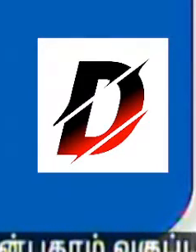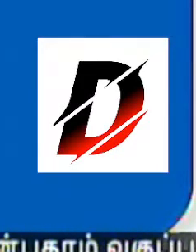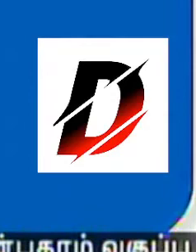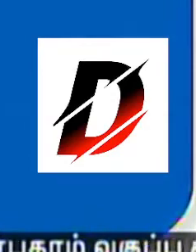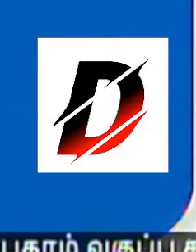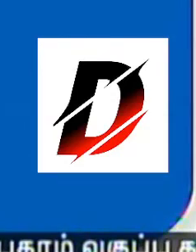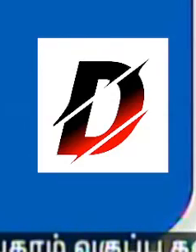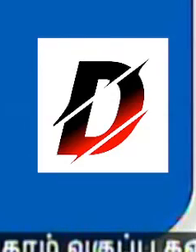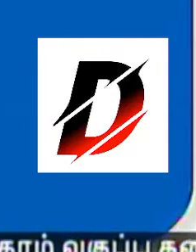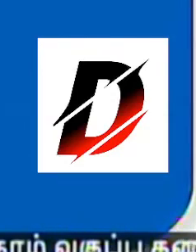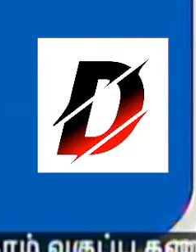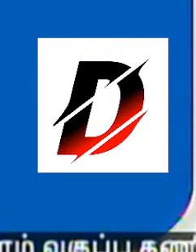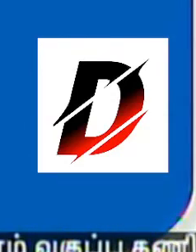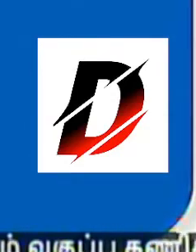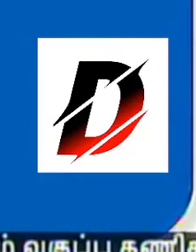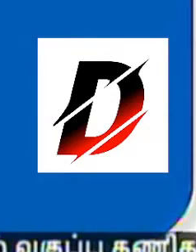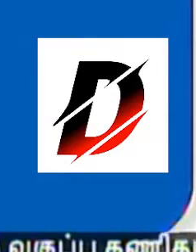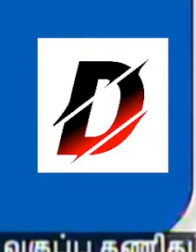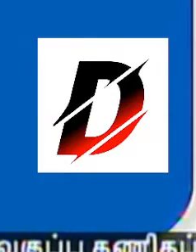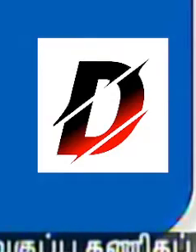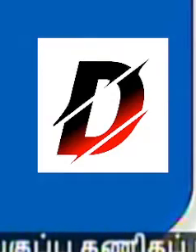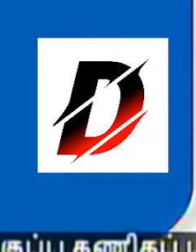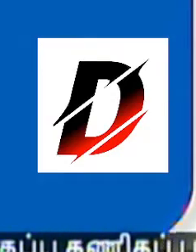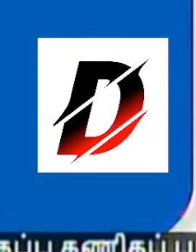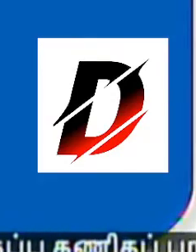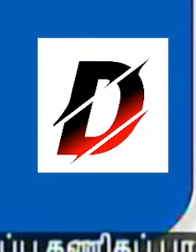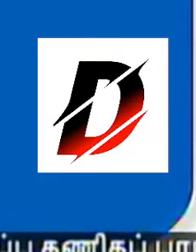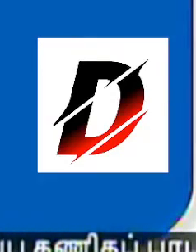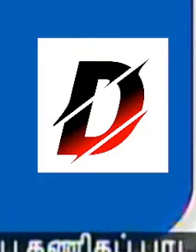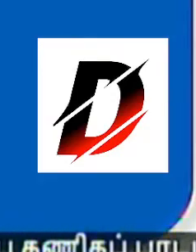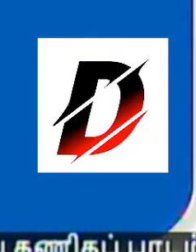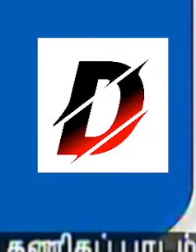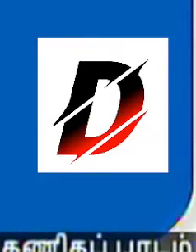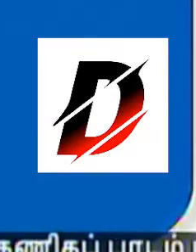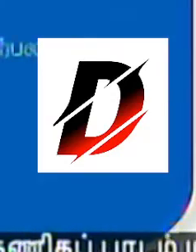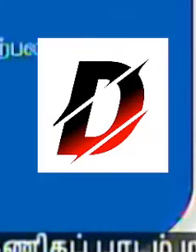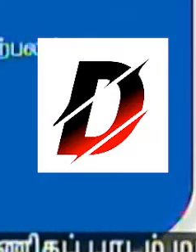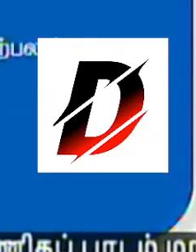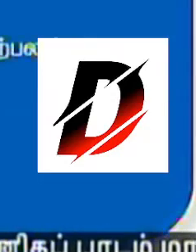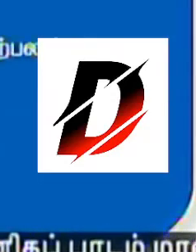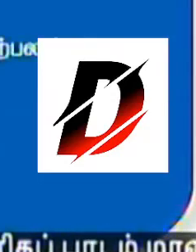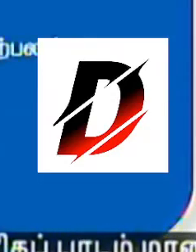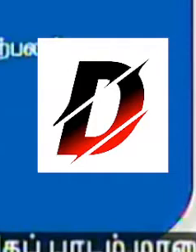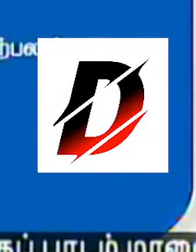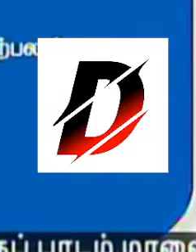20 என்ற இருபடி சமன்பாட்டில் எக்ஸ் ஸ்கொயரின் குணகம் யாது,